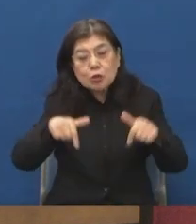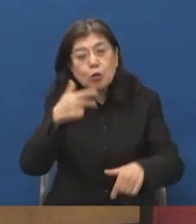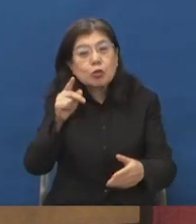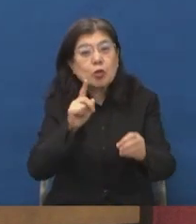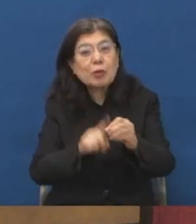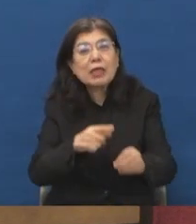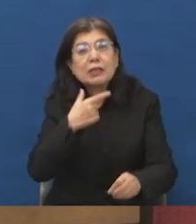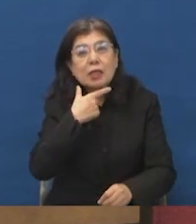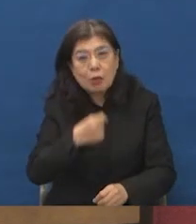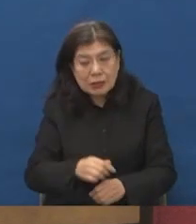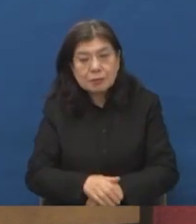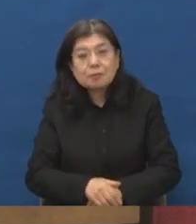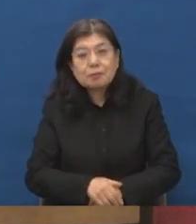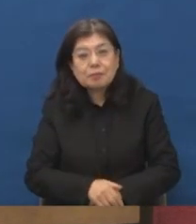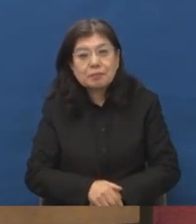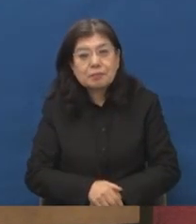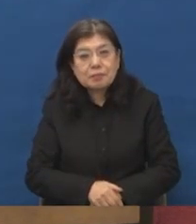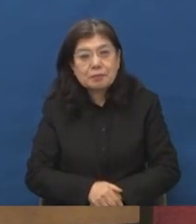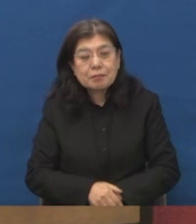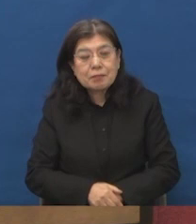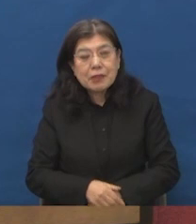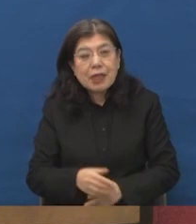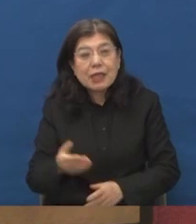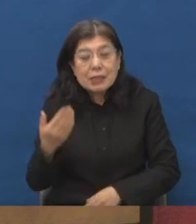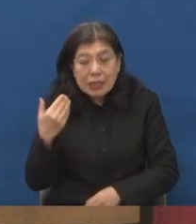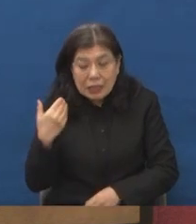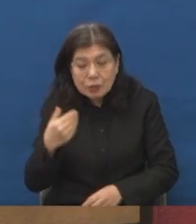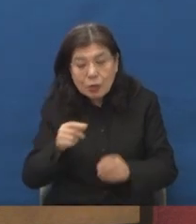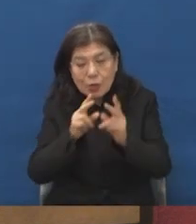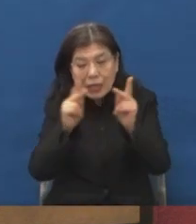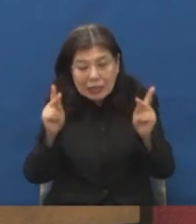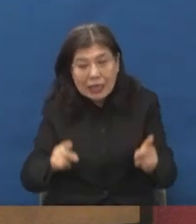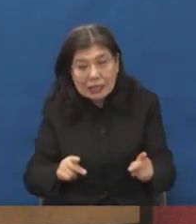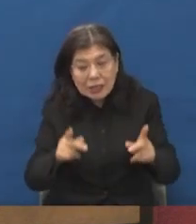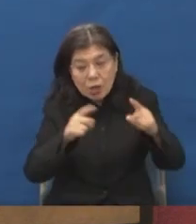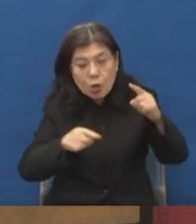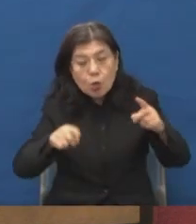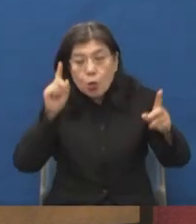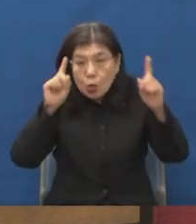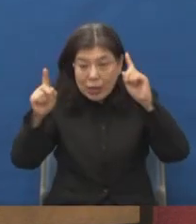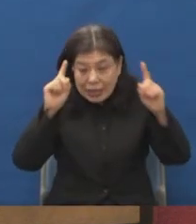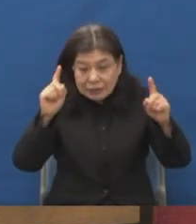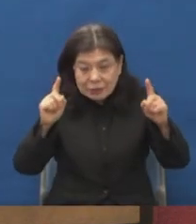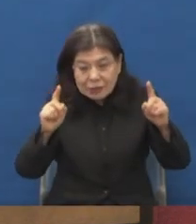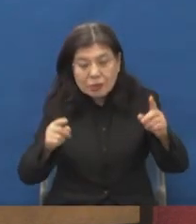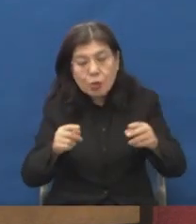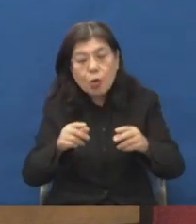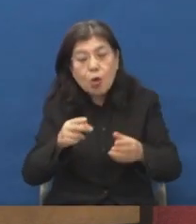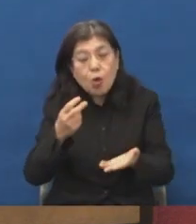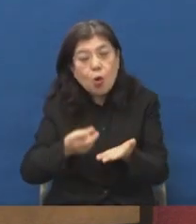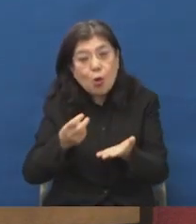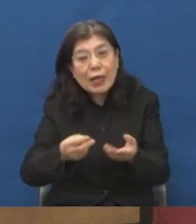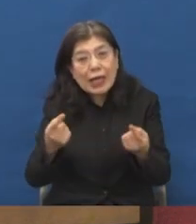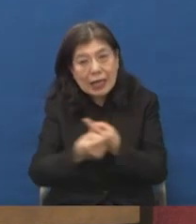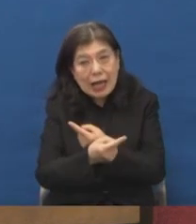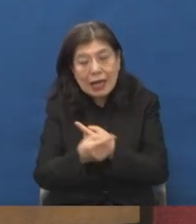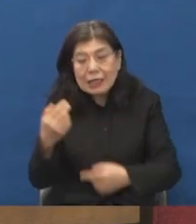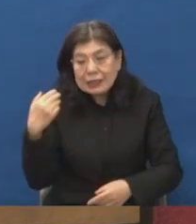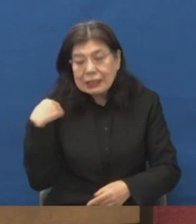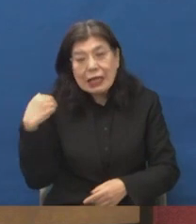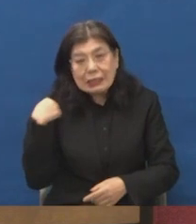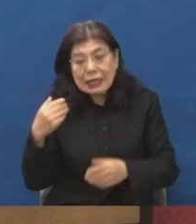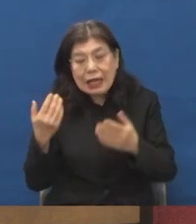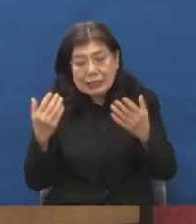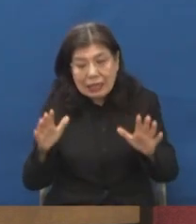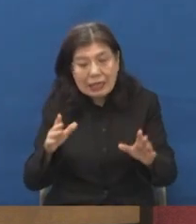ークアップ事業については、昨今の課題でもある公園愛護協力会の高齢化、担い手不足や遊具の老朽化